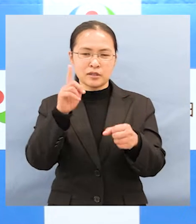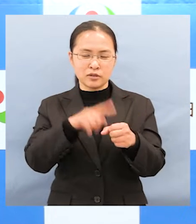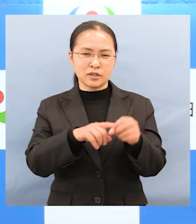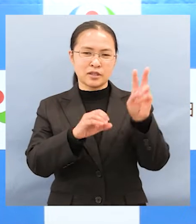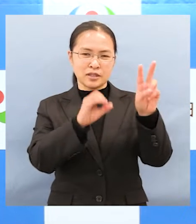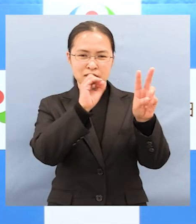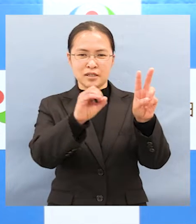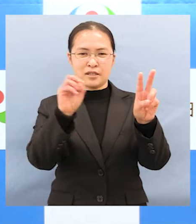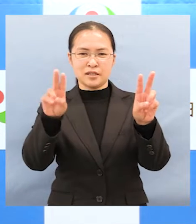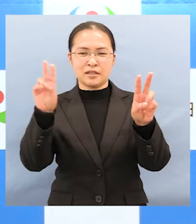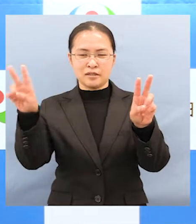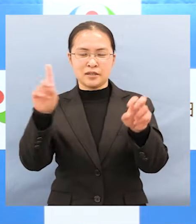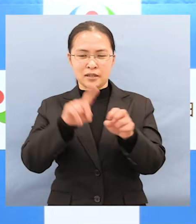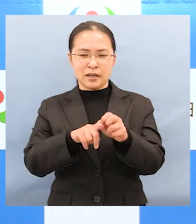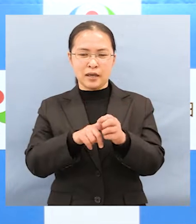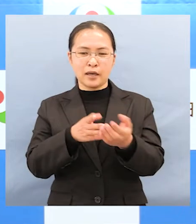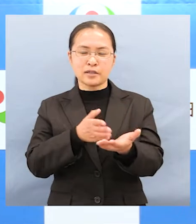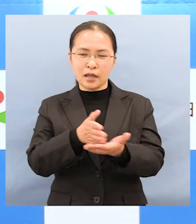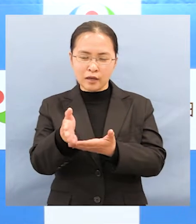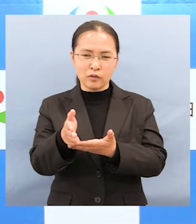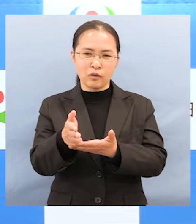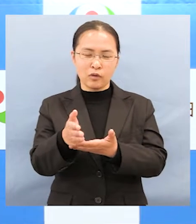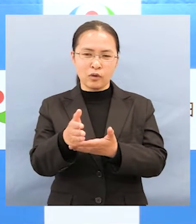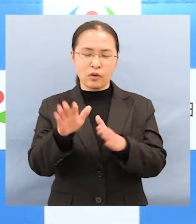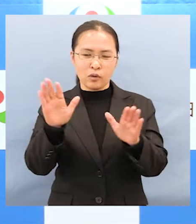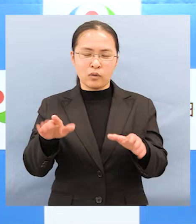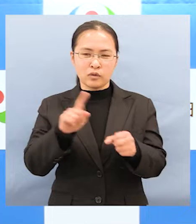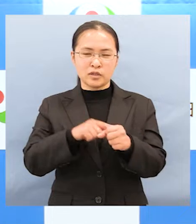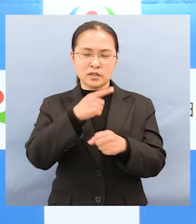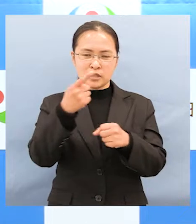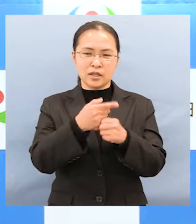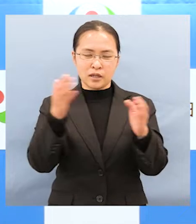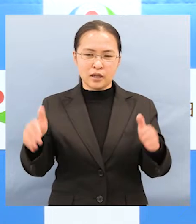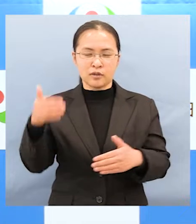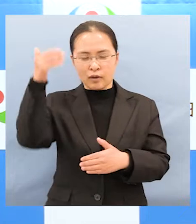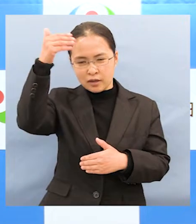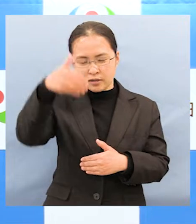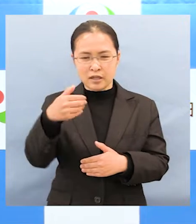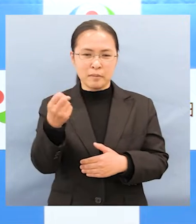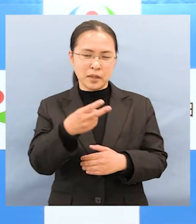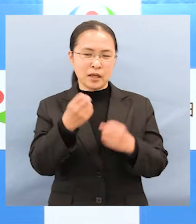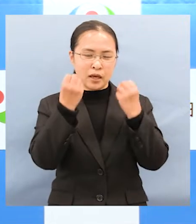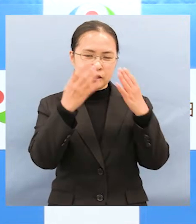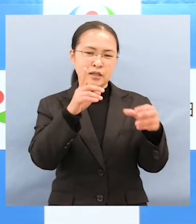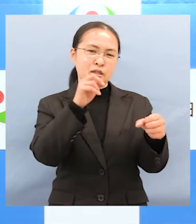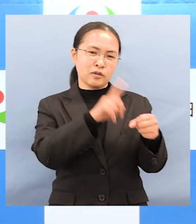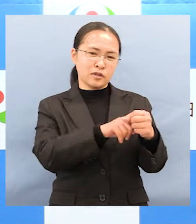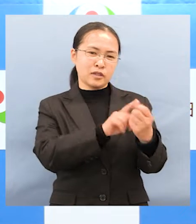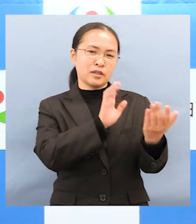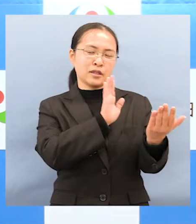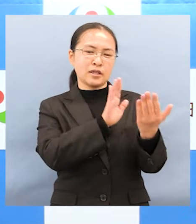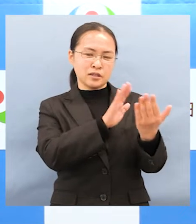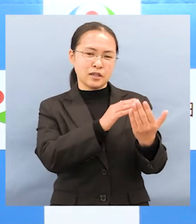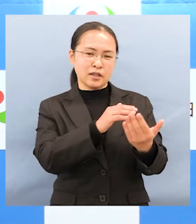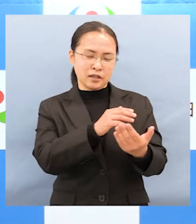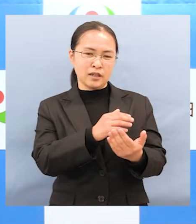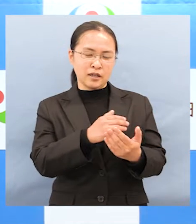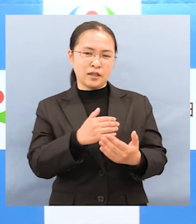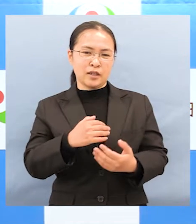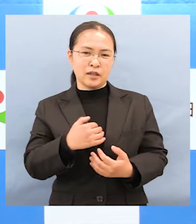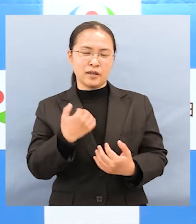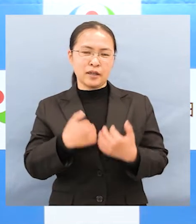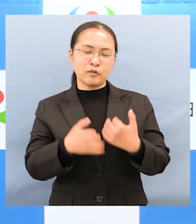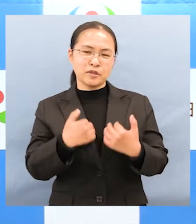2022年が始まると思うと、なんだか今年1年間を振り返るのと同時にまた新しい年に対してワクワクをしているところであ